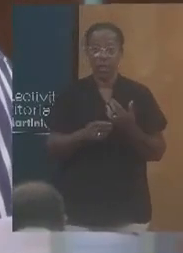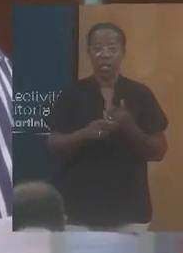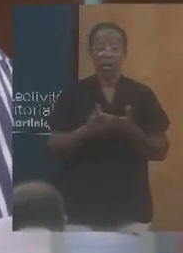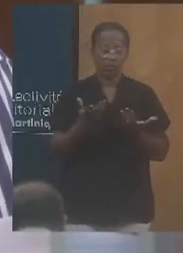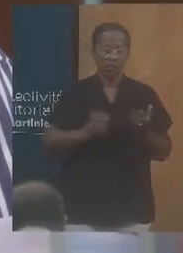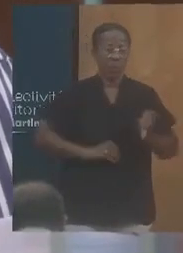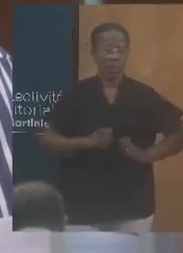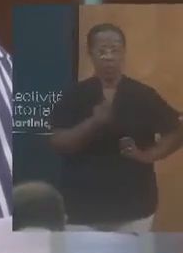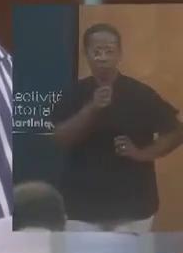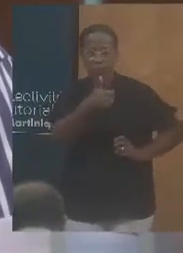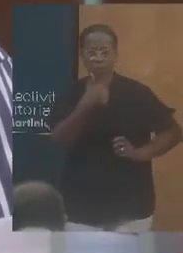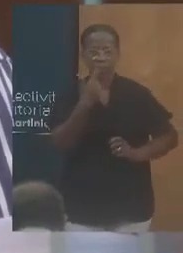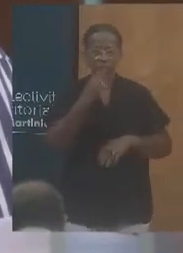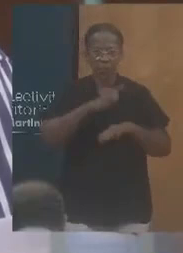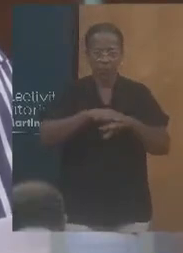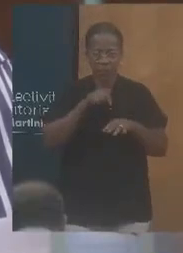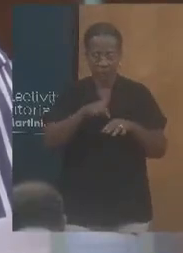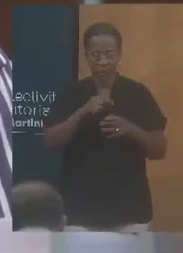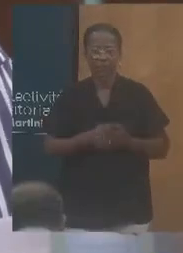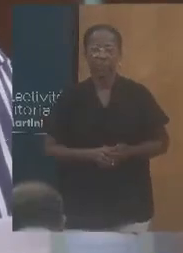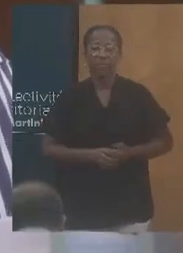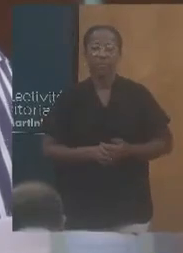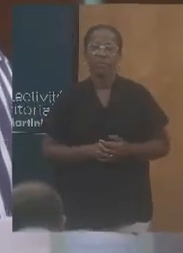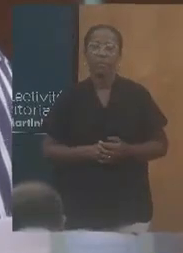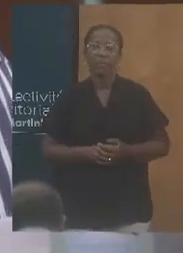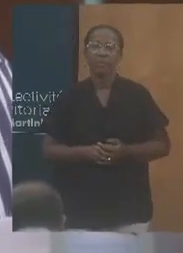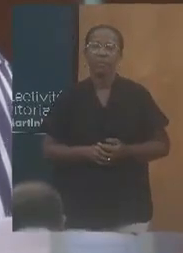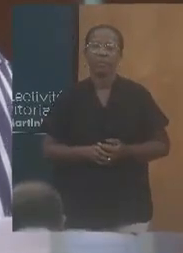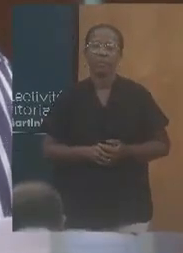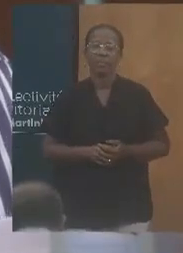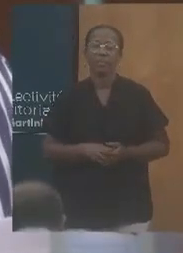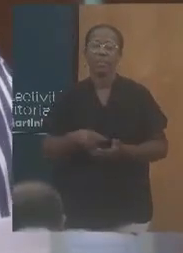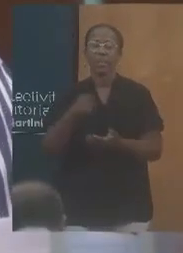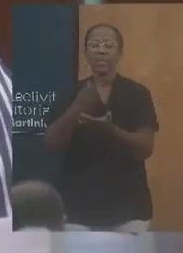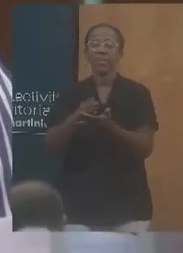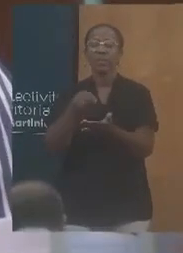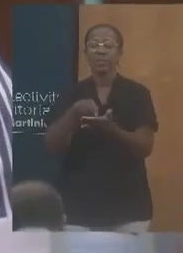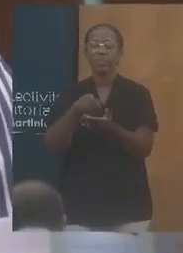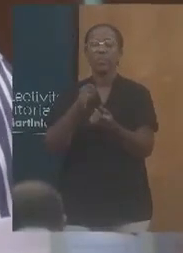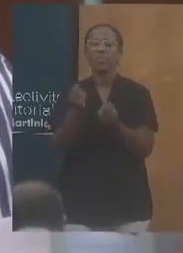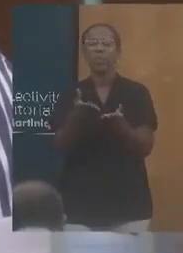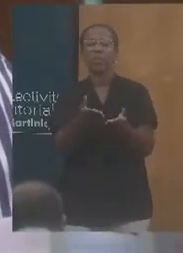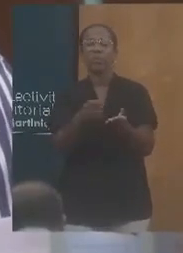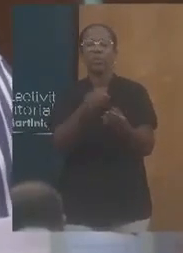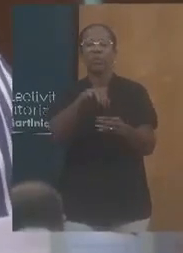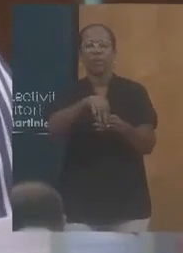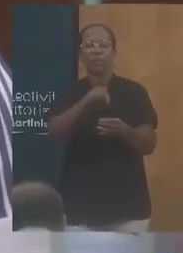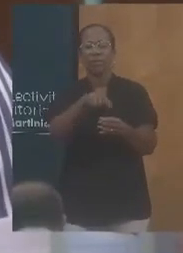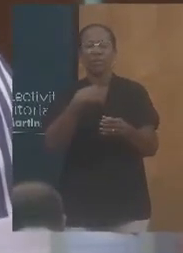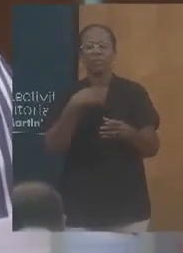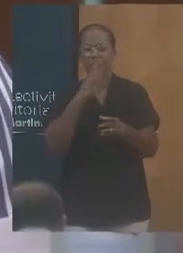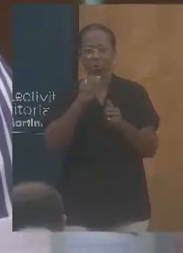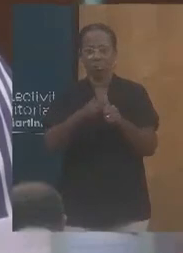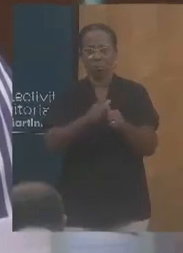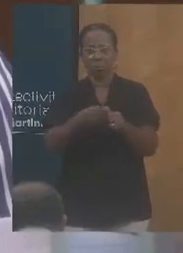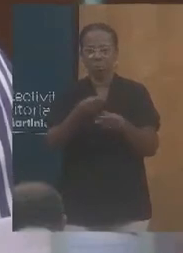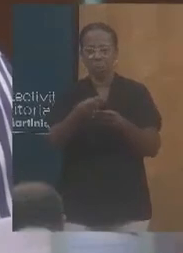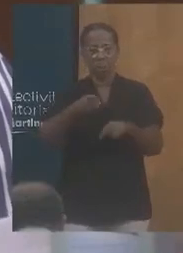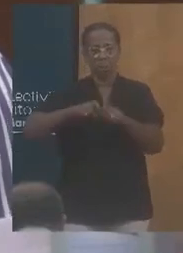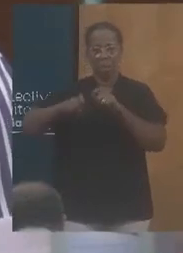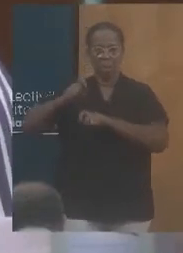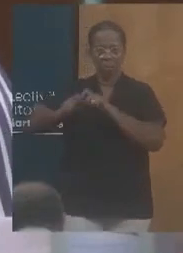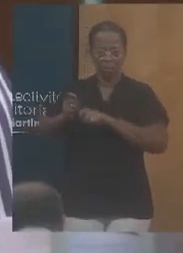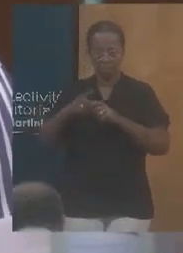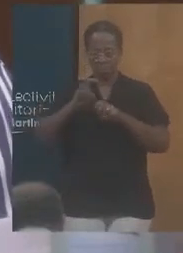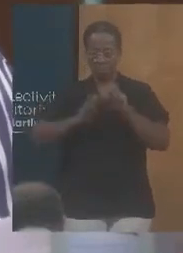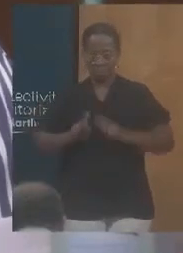délibération. Cette délibération que nous proposons est une reculade par rapport à la délibération qui a été